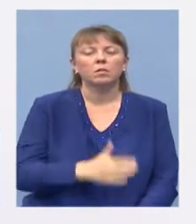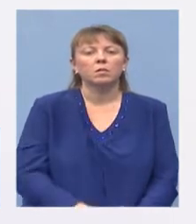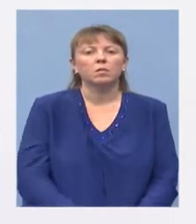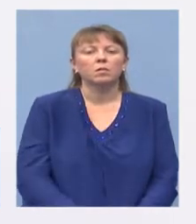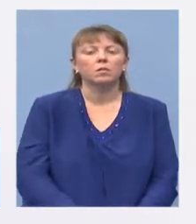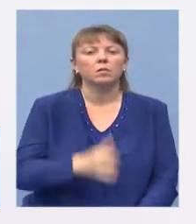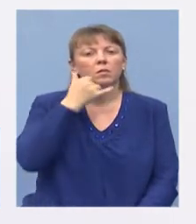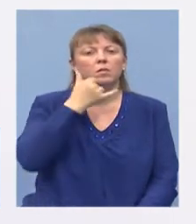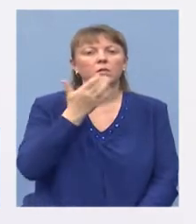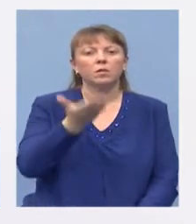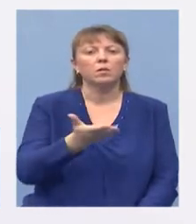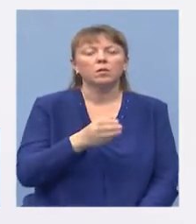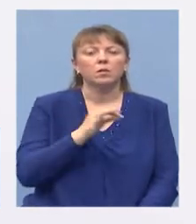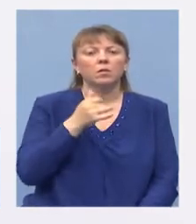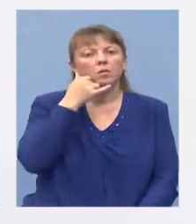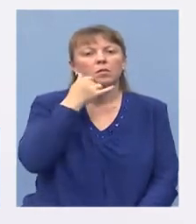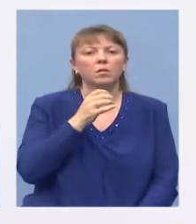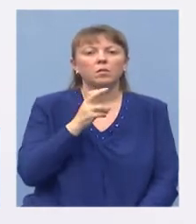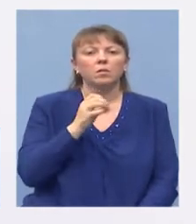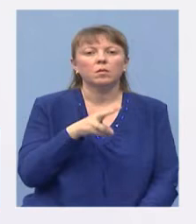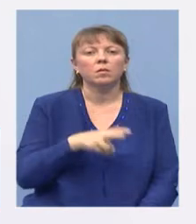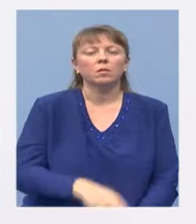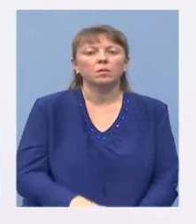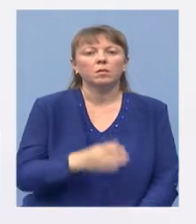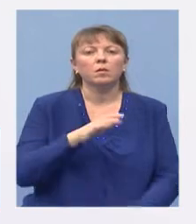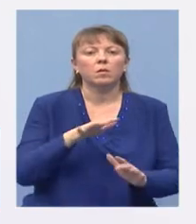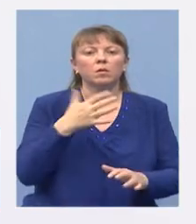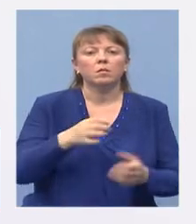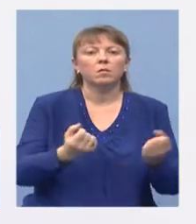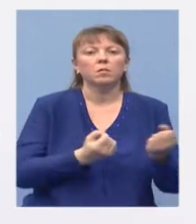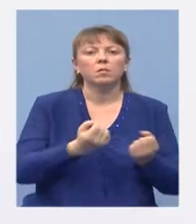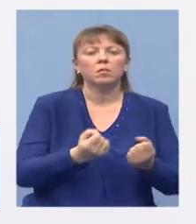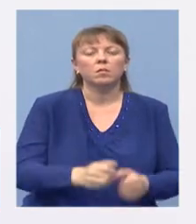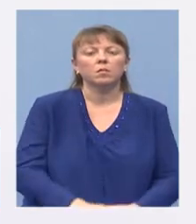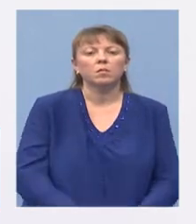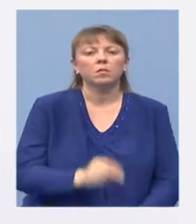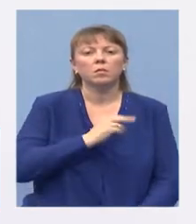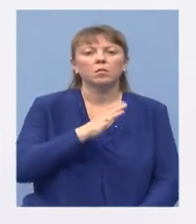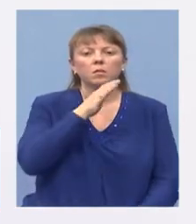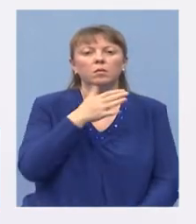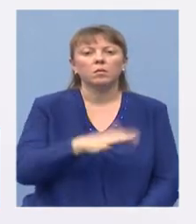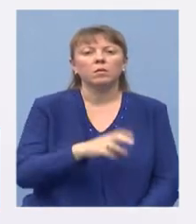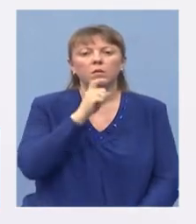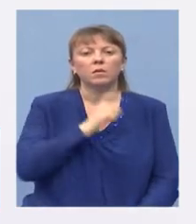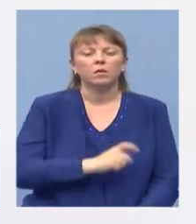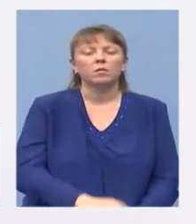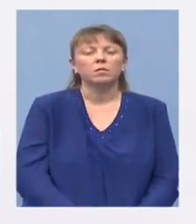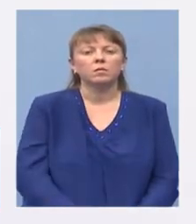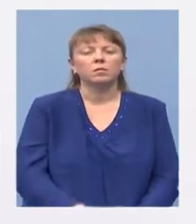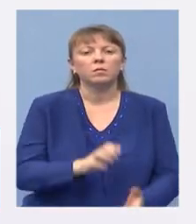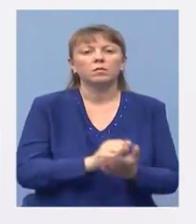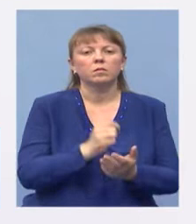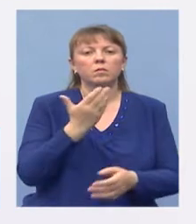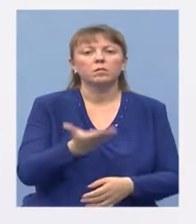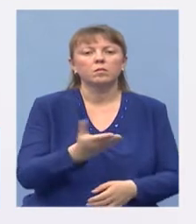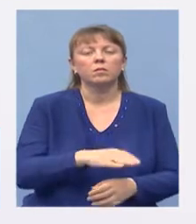через мобильное приложение egov mobile. Или вам нужно переоформить машину в нерабочее время или выходной день, вы можете воспользоваться